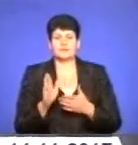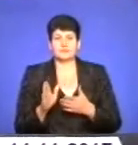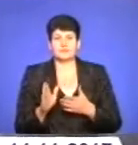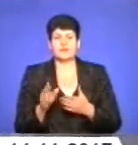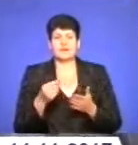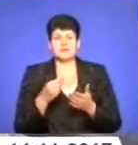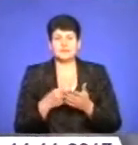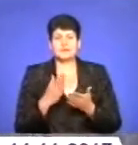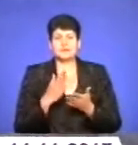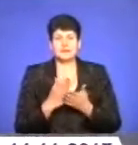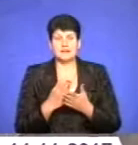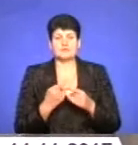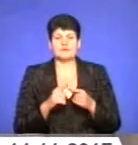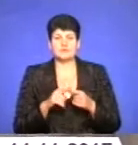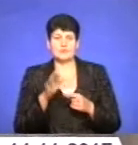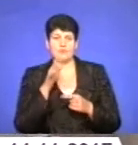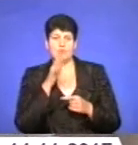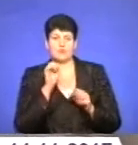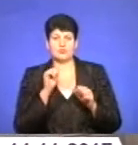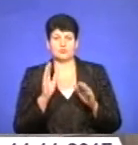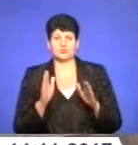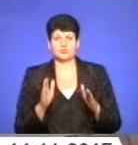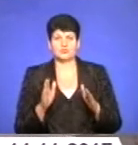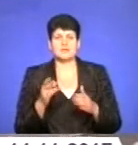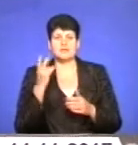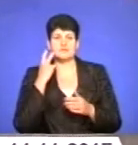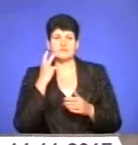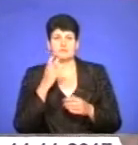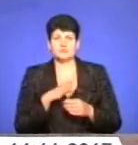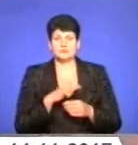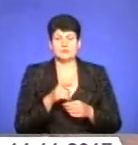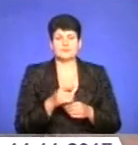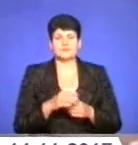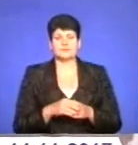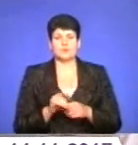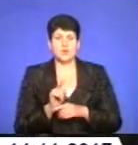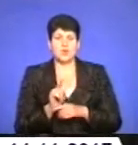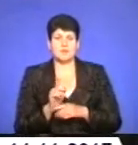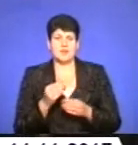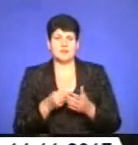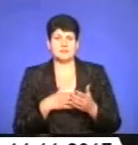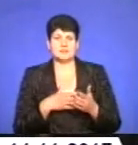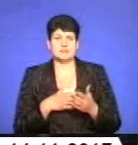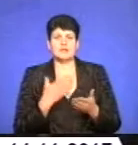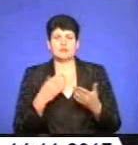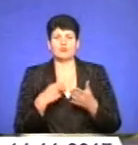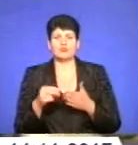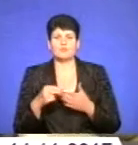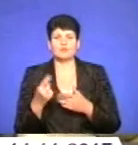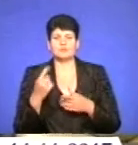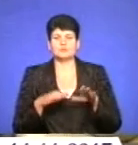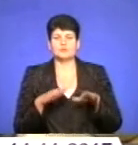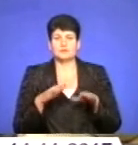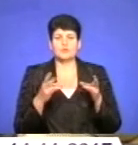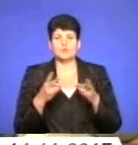на дану пору, то може бути. Да я завжди багато купую. А як вам ціни? Нормальні. Якщо купити по кілограму